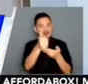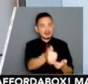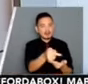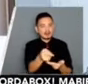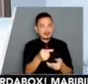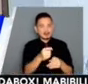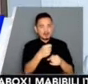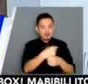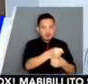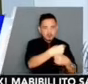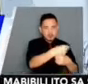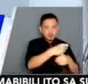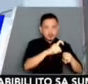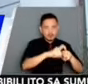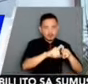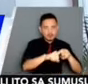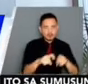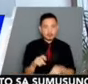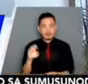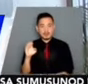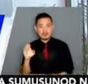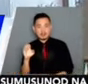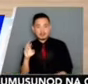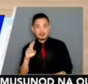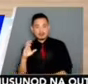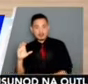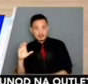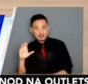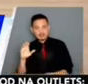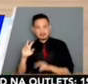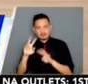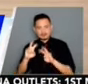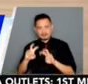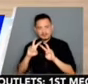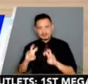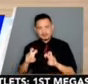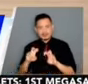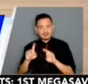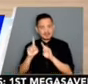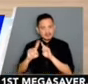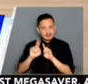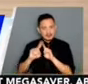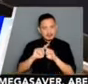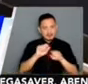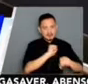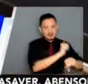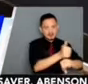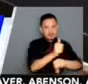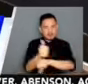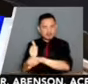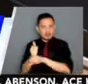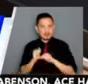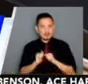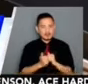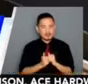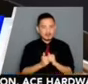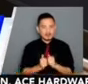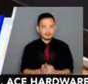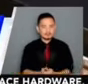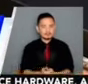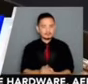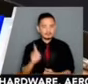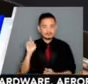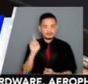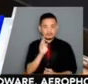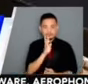daw pinaaalalahanan na rin ang mga distribution utility na dapat maisaayos na ang mga estruktura yung mga may pending sa amin na